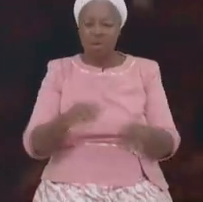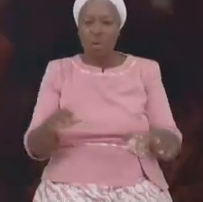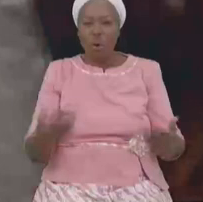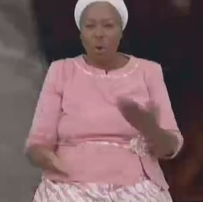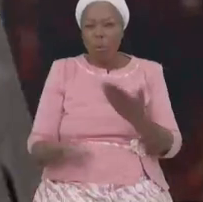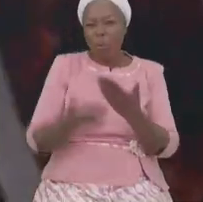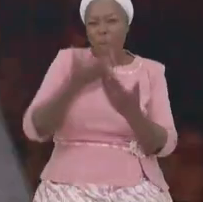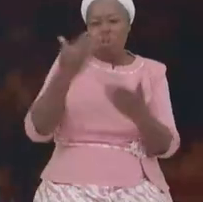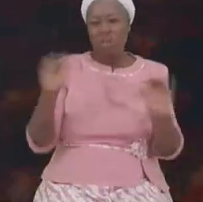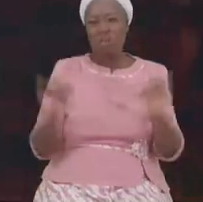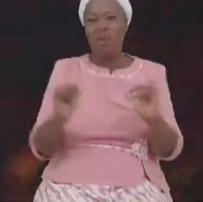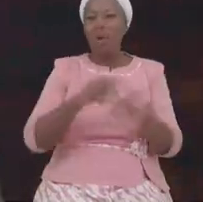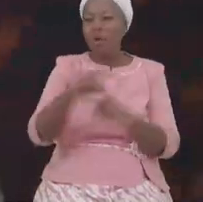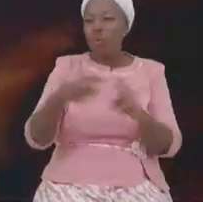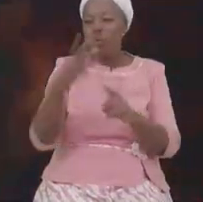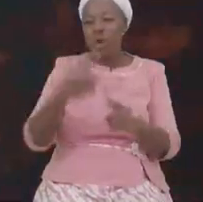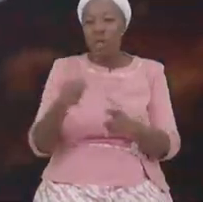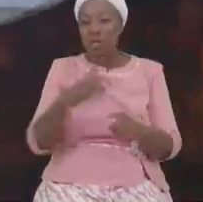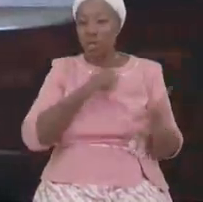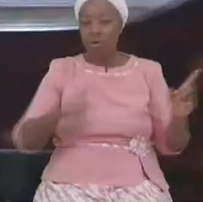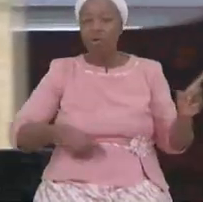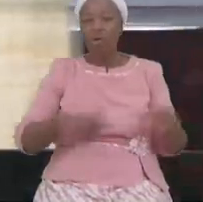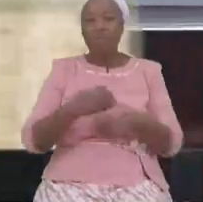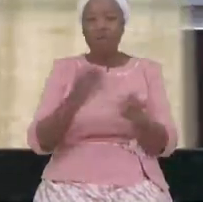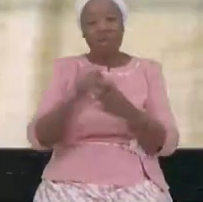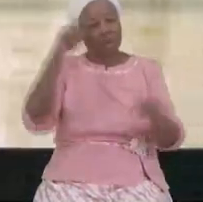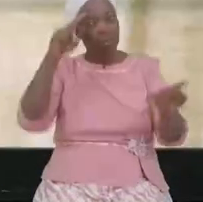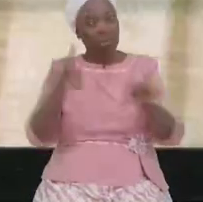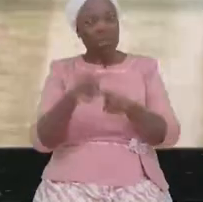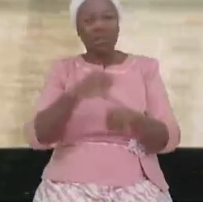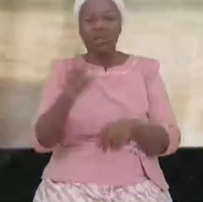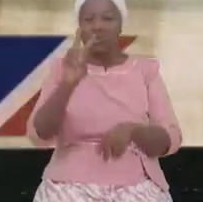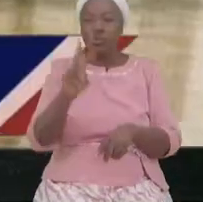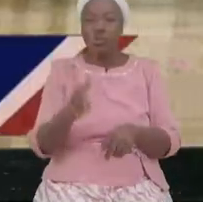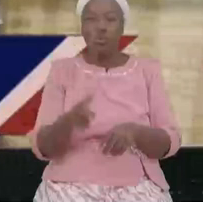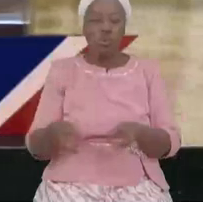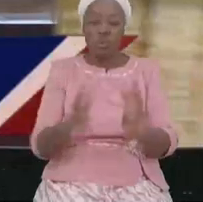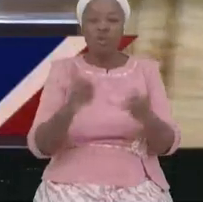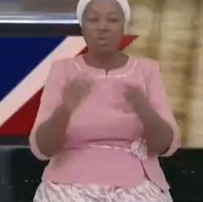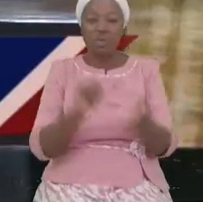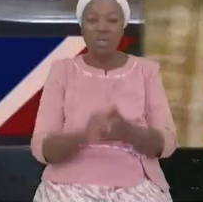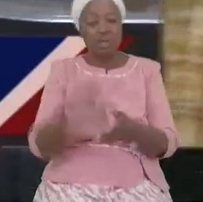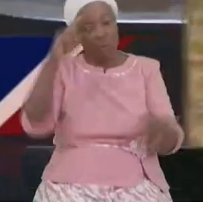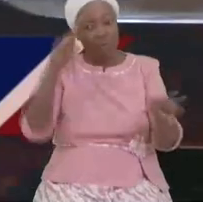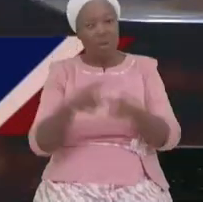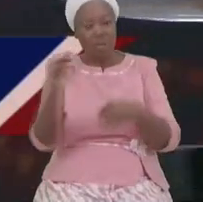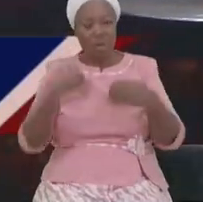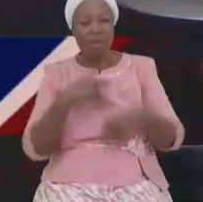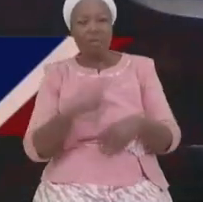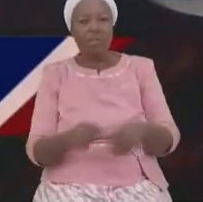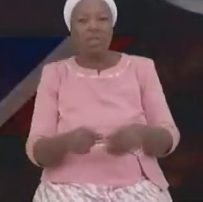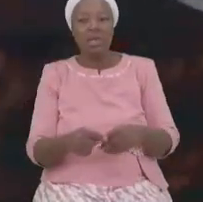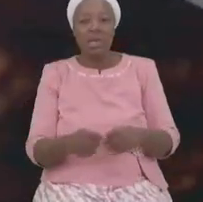un contrat ou une alliance, il y a deux parties à l'alliance. Nous avons la partie de